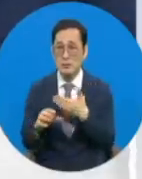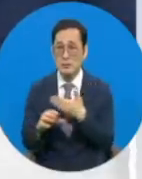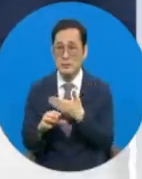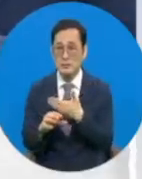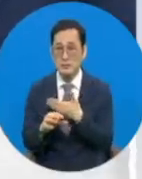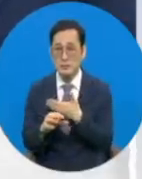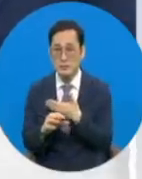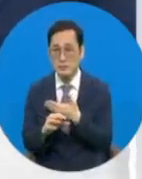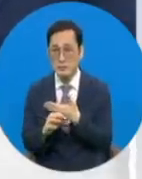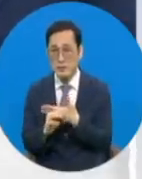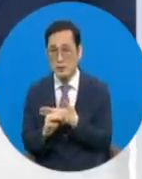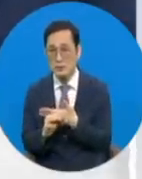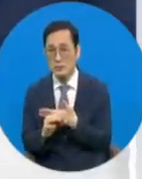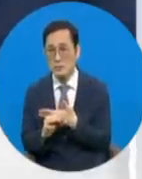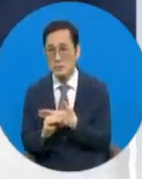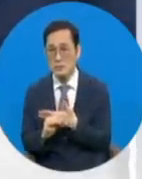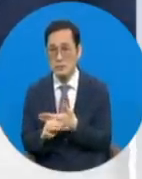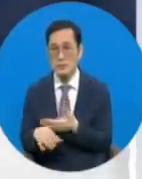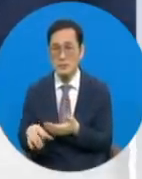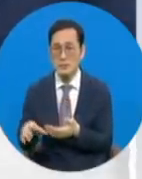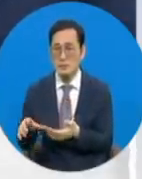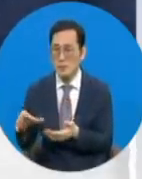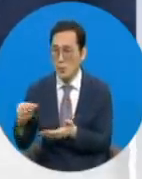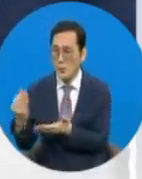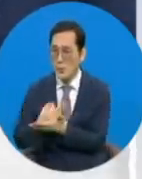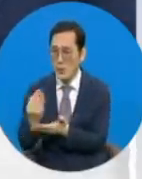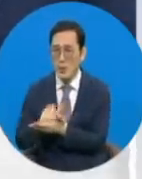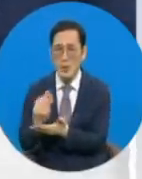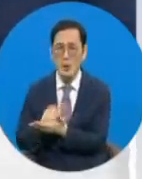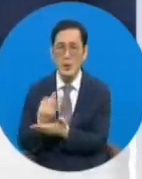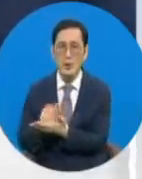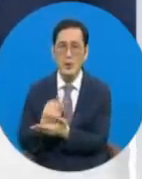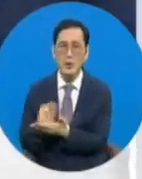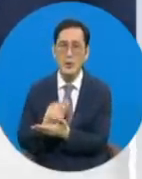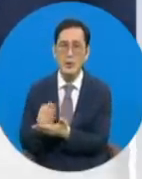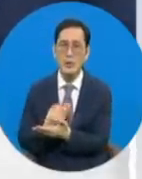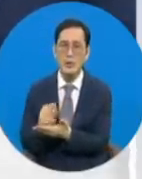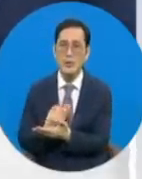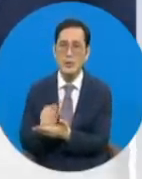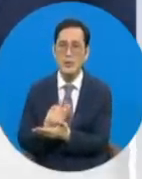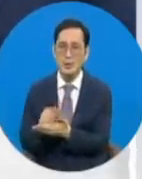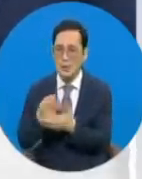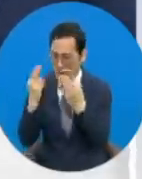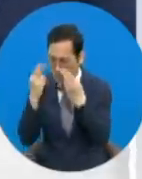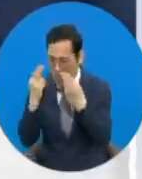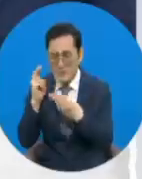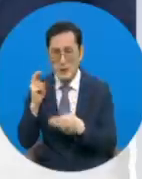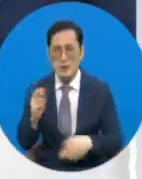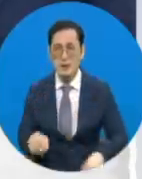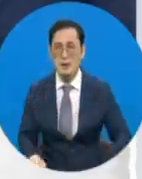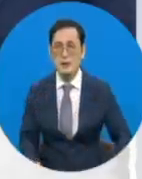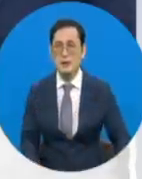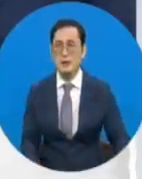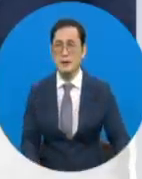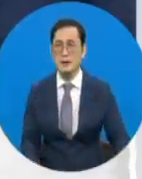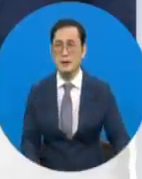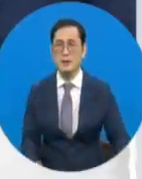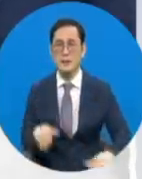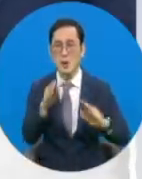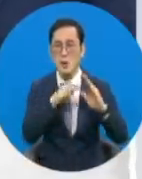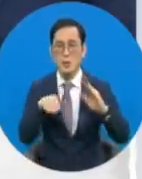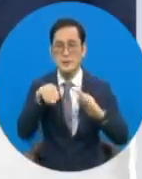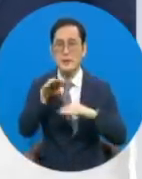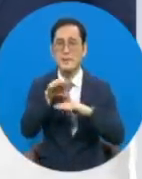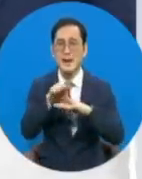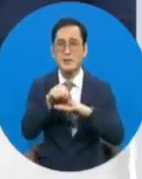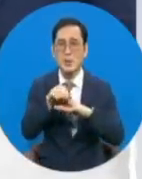수밖에 없는 것이고 돈을 벌기 위한 사장들이 선임이 될 거고 그리고 돈을 벌기 위해서 그 돈의 논리대로 흘러가게 되면 공영방송의